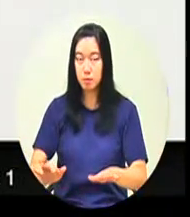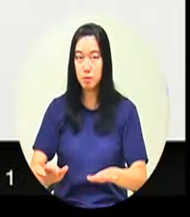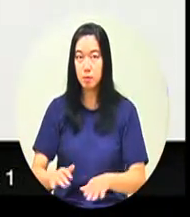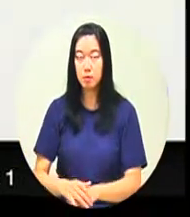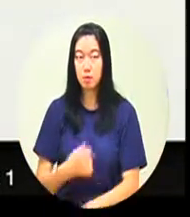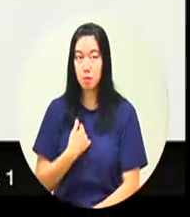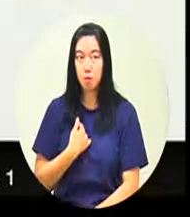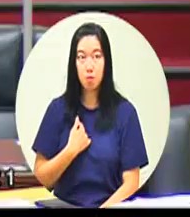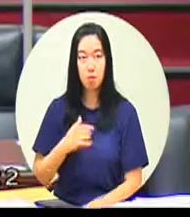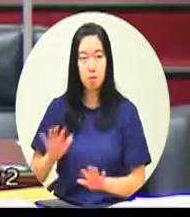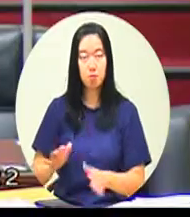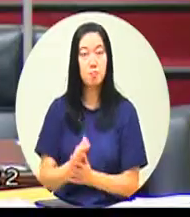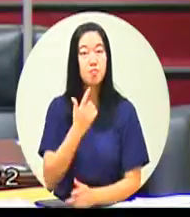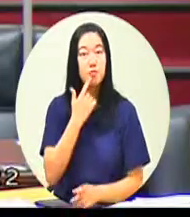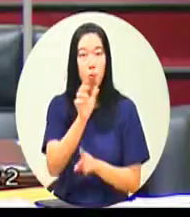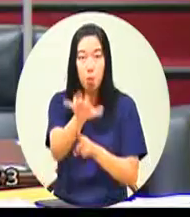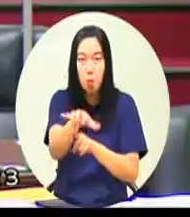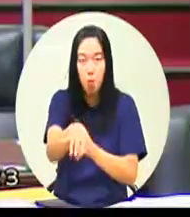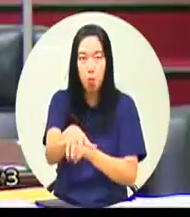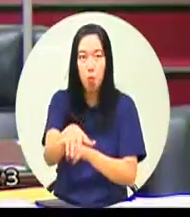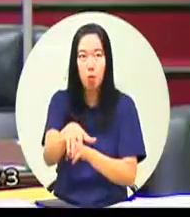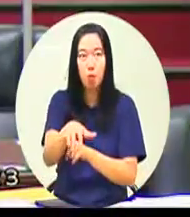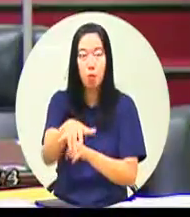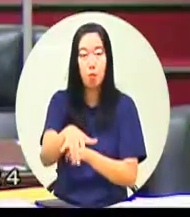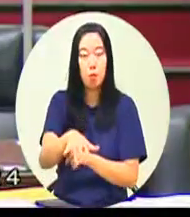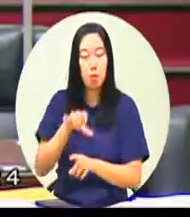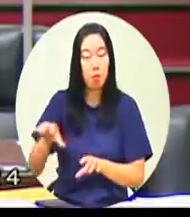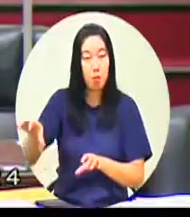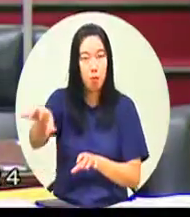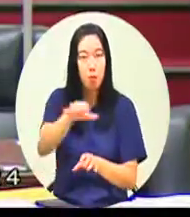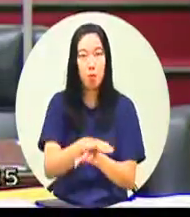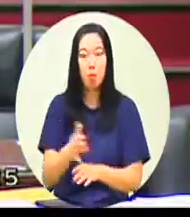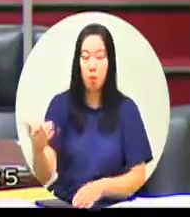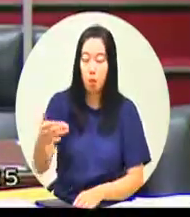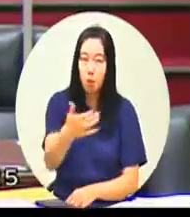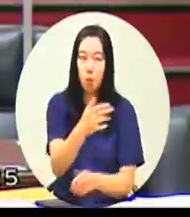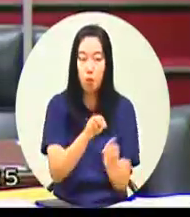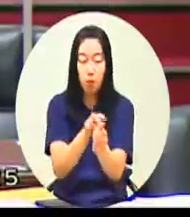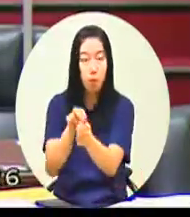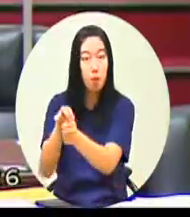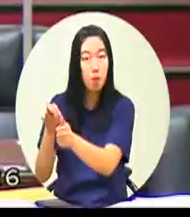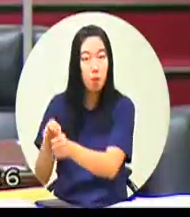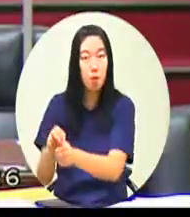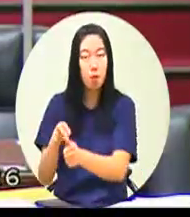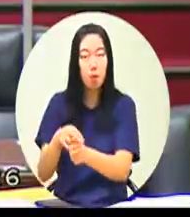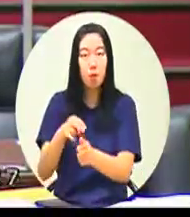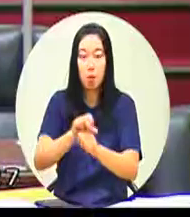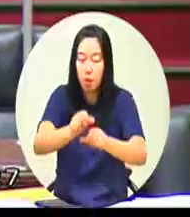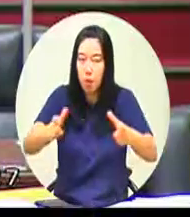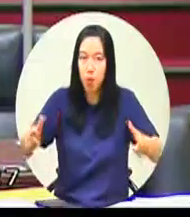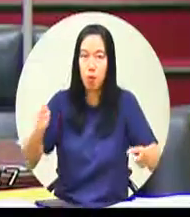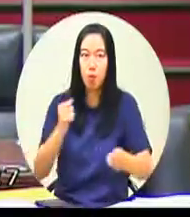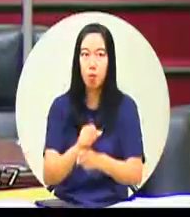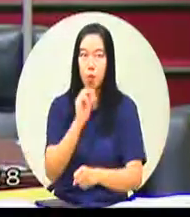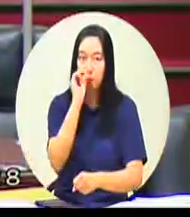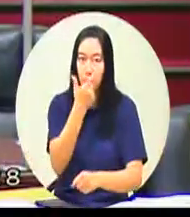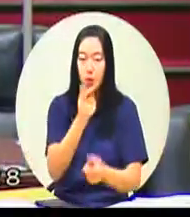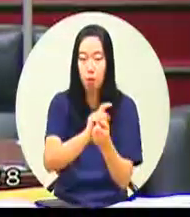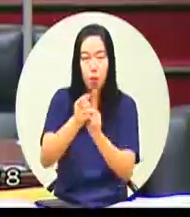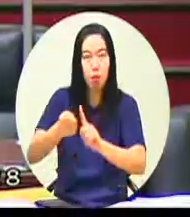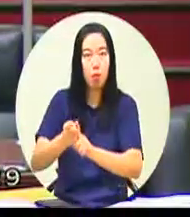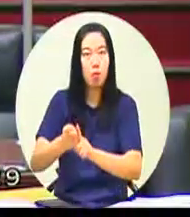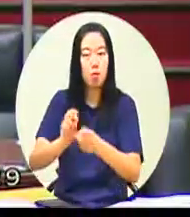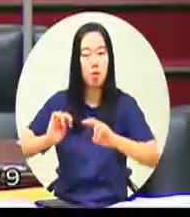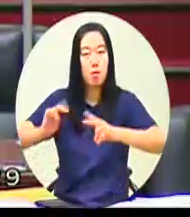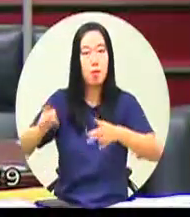们美浓的吉阳地区的养殖业的一从特殊农牧用地改成一般农